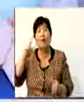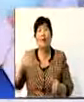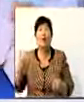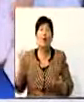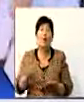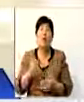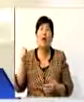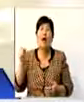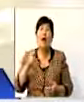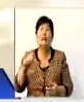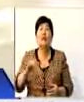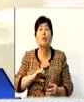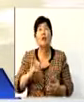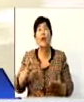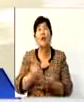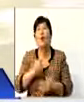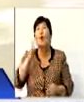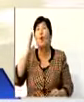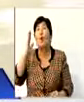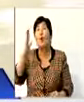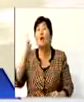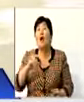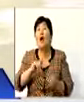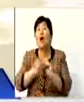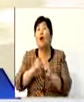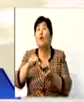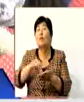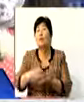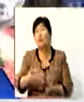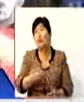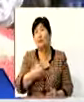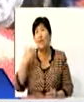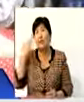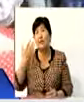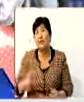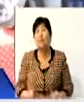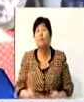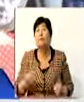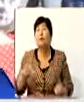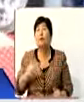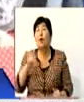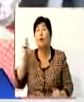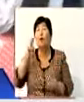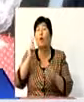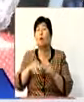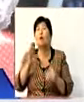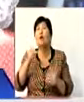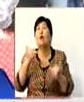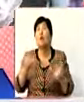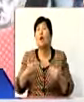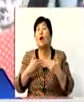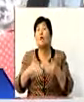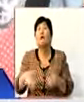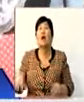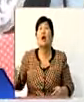бұйырса, алтын белгі иегері атанып, болашақта аудармашы болуды армандайды. Бүгінде мен оқу бітіріп жатырмын, және де бүгінгі бітіріп